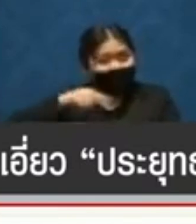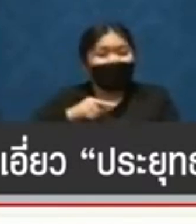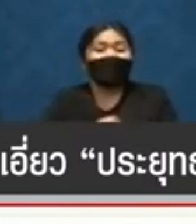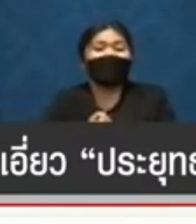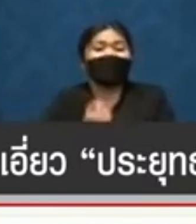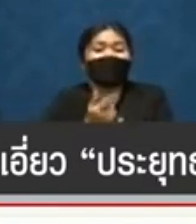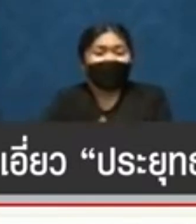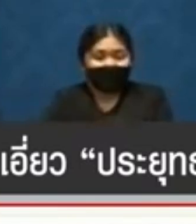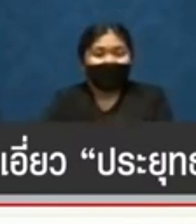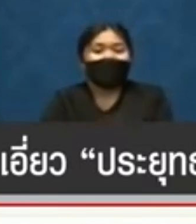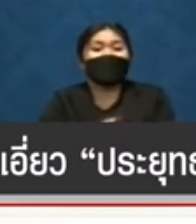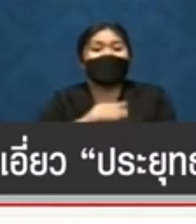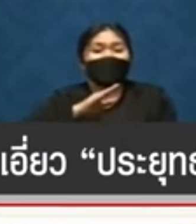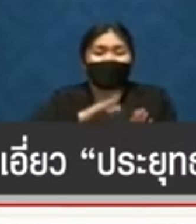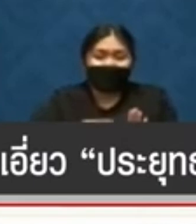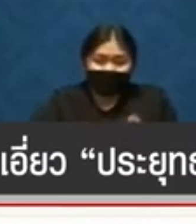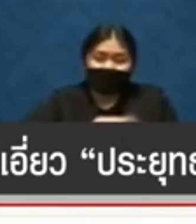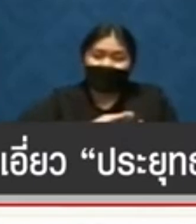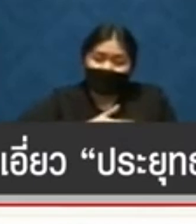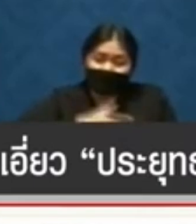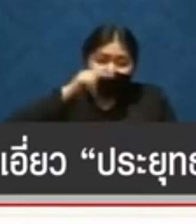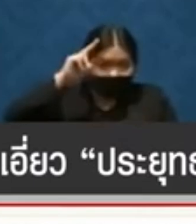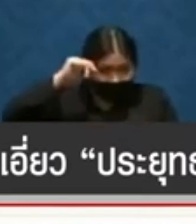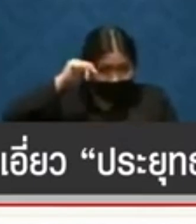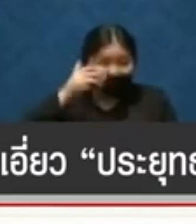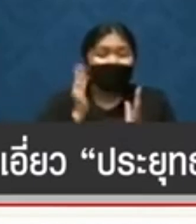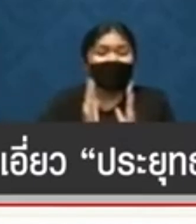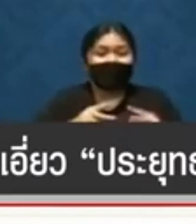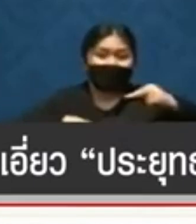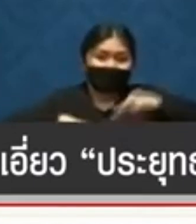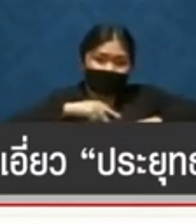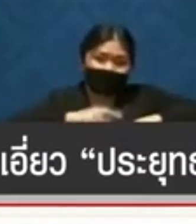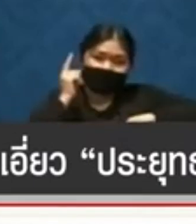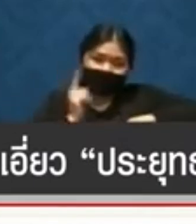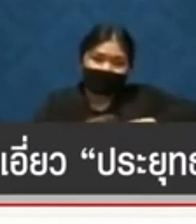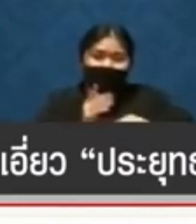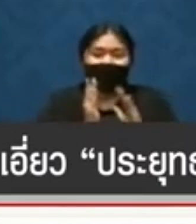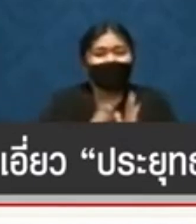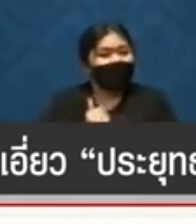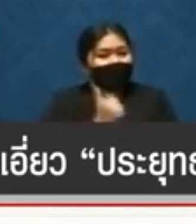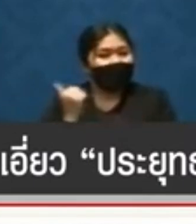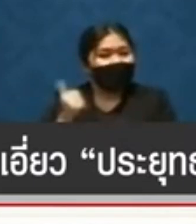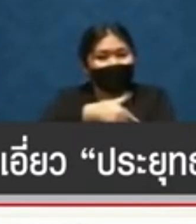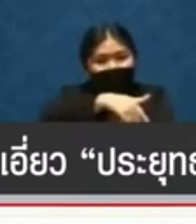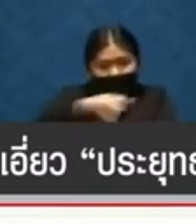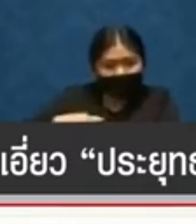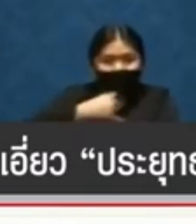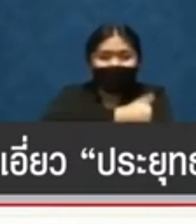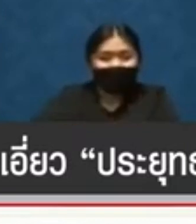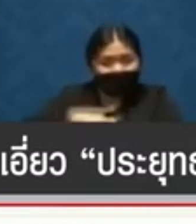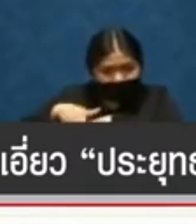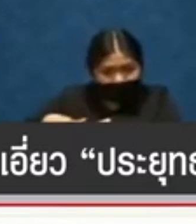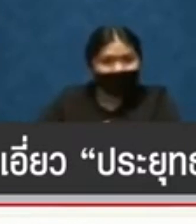จะเห็นว่ายุติธรรมของเราอ่อนแอยกกรณีตู้ห่ามที่จะกระบวนการฟ้องร้องดูเหมือนจะไปได้ด้วยดี